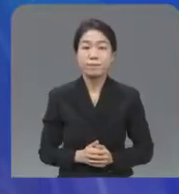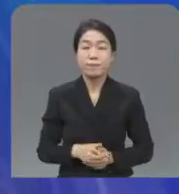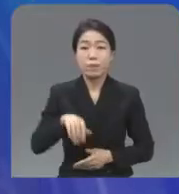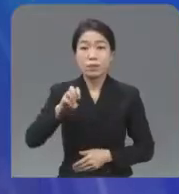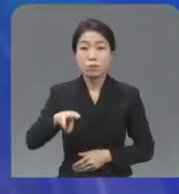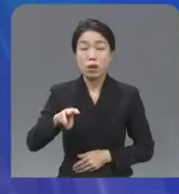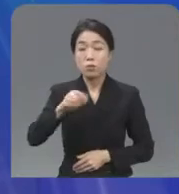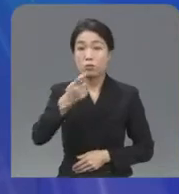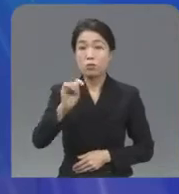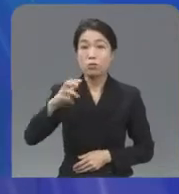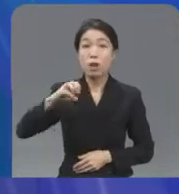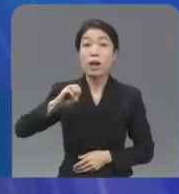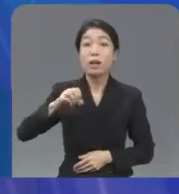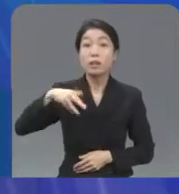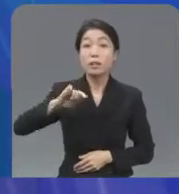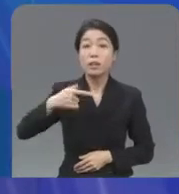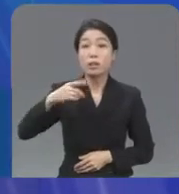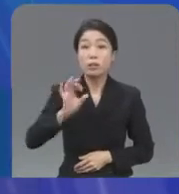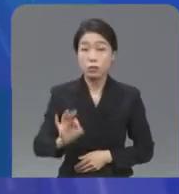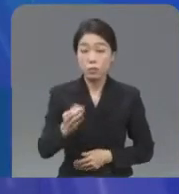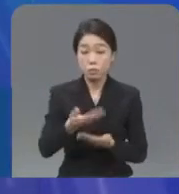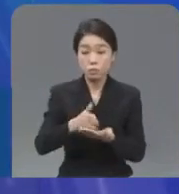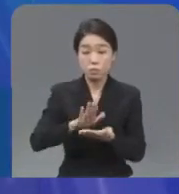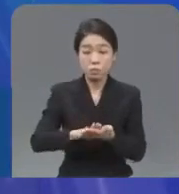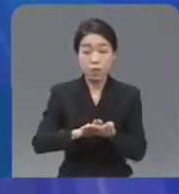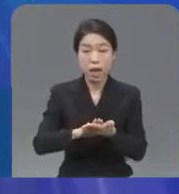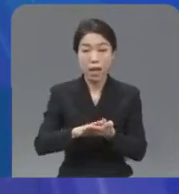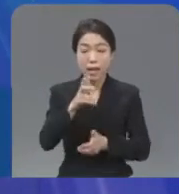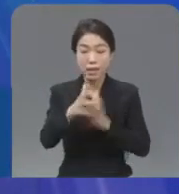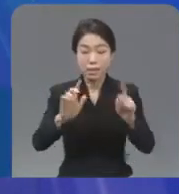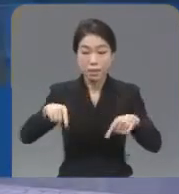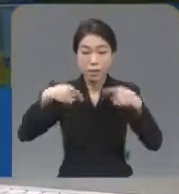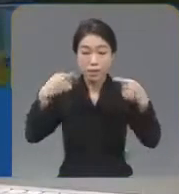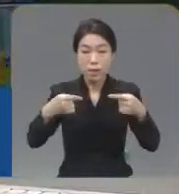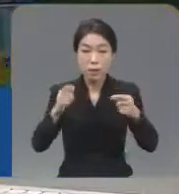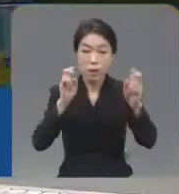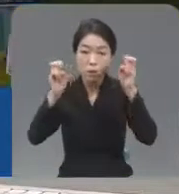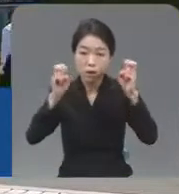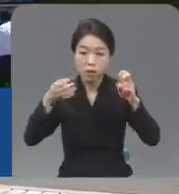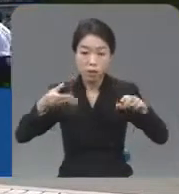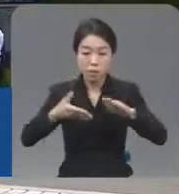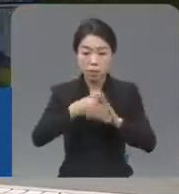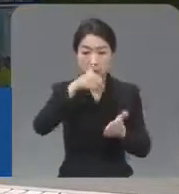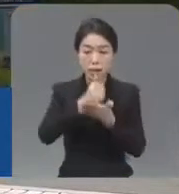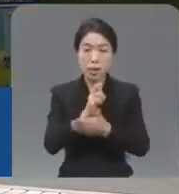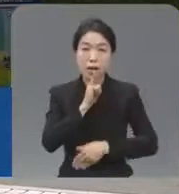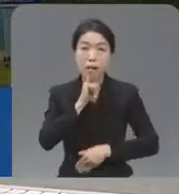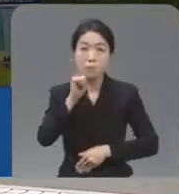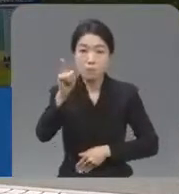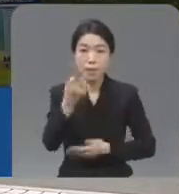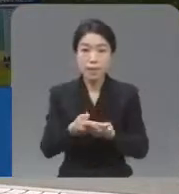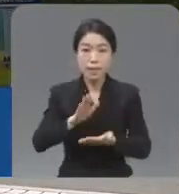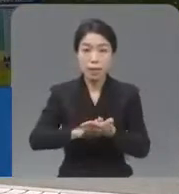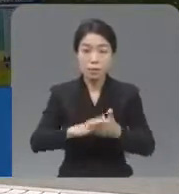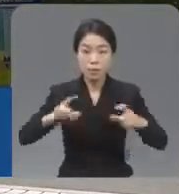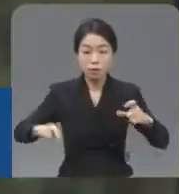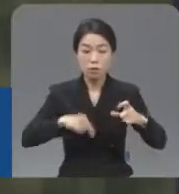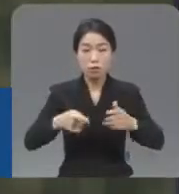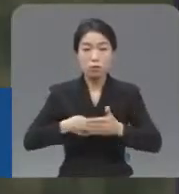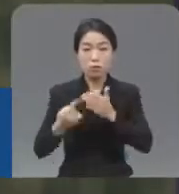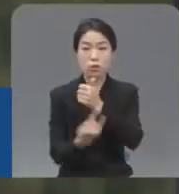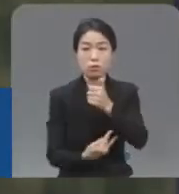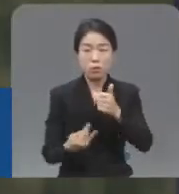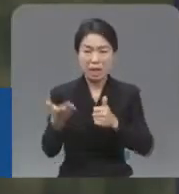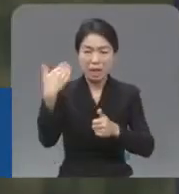광주 광천동 재개발구역의 용역사업에 참여하려는 업체로부터 금품을 받는 등의 혐의로 기소된 재개발구역 추진위원회